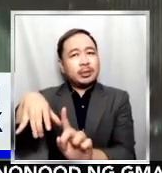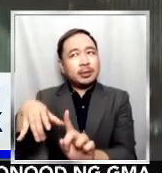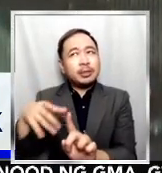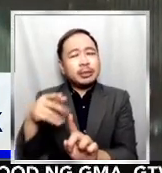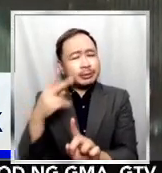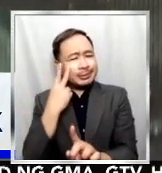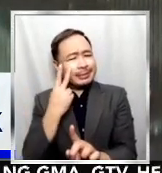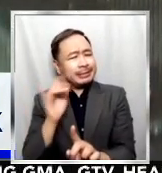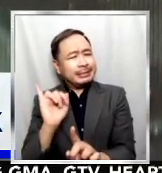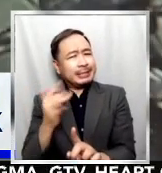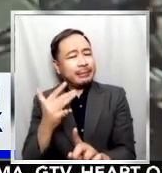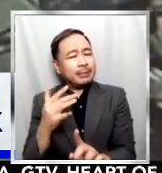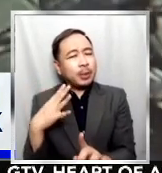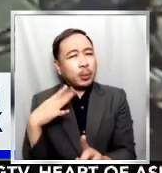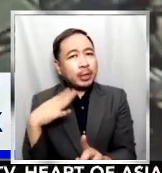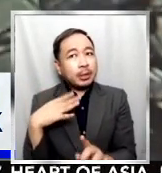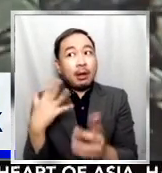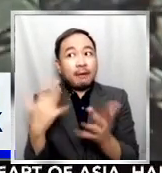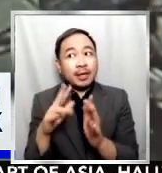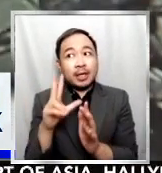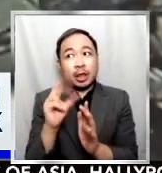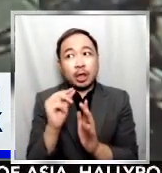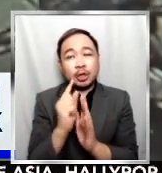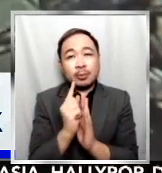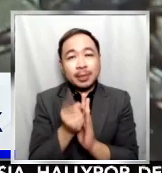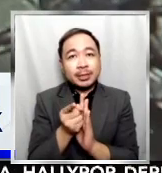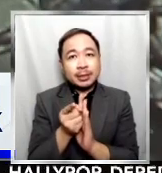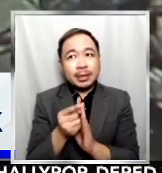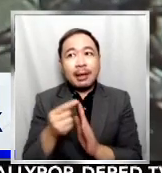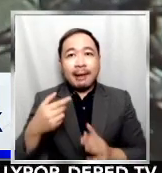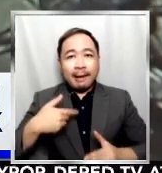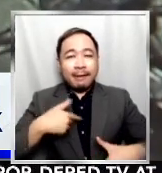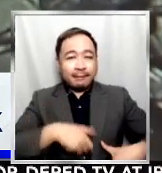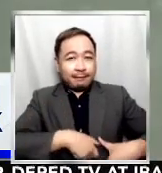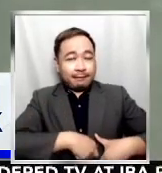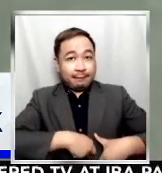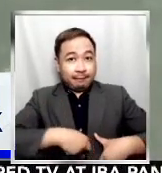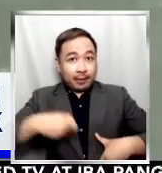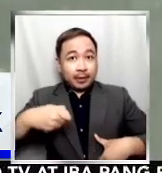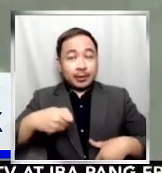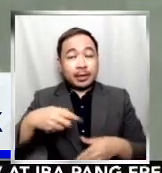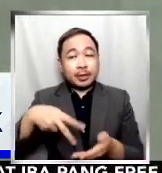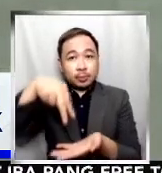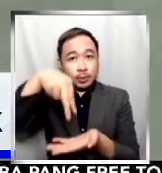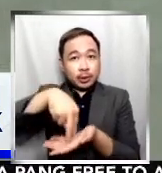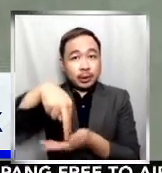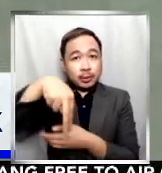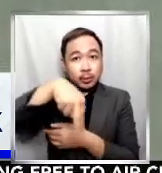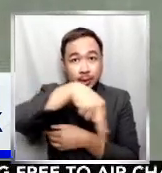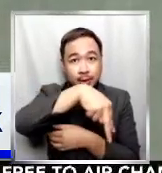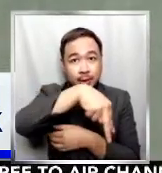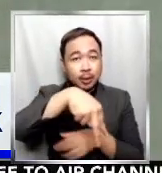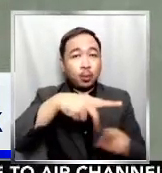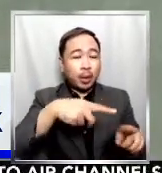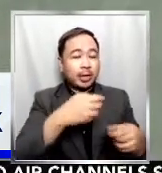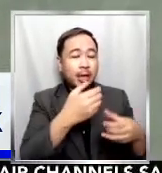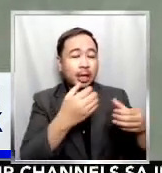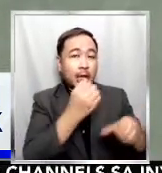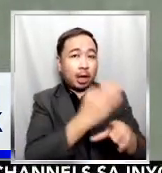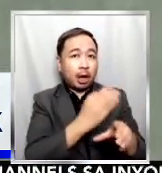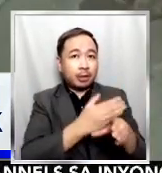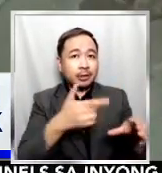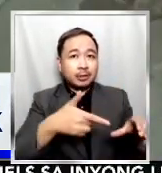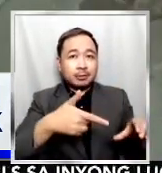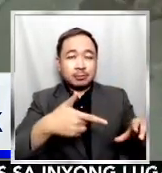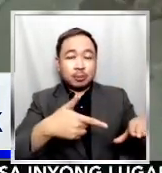ng halos 30 minuto, makikita may kinuha ito sa kanyang bag, saka tumayo at lumapit sa isang paparating na pickup. Pinagbabaril na pala niya ang sasakyan